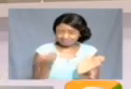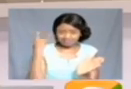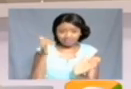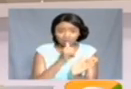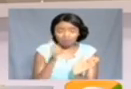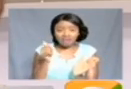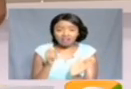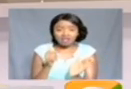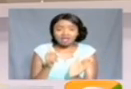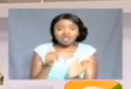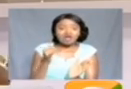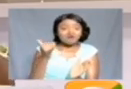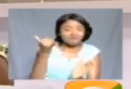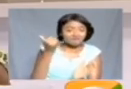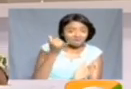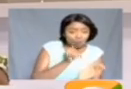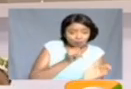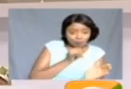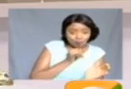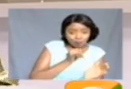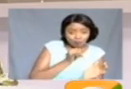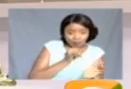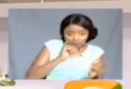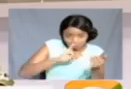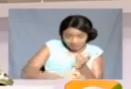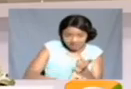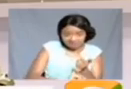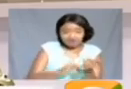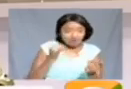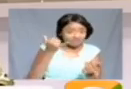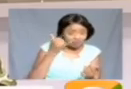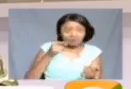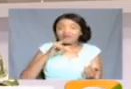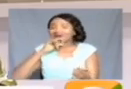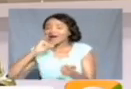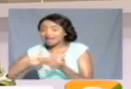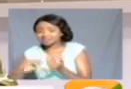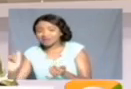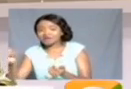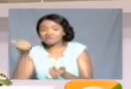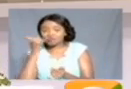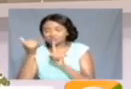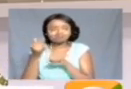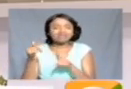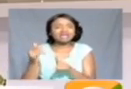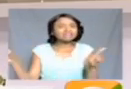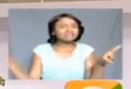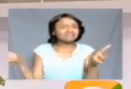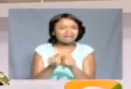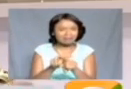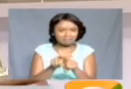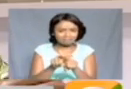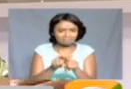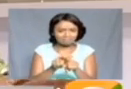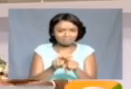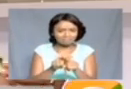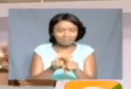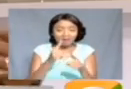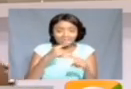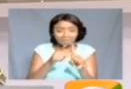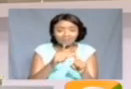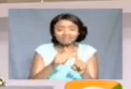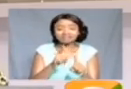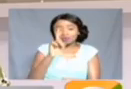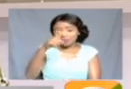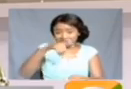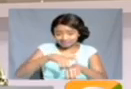ya kwamba simu ya mume na mke zote zinafanana. Ziko sawa. Na mke alikuwa anafanya kazi nje ya nchi na mumewe anafanya kazi hapa Kenya. Lakini kuna